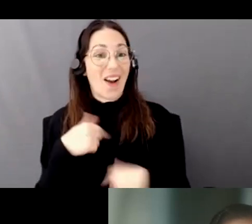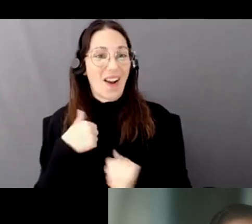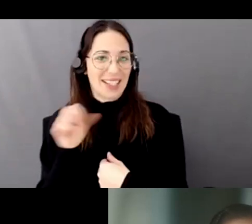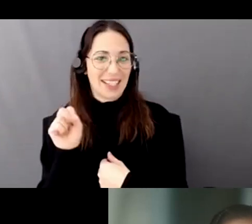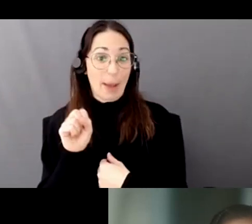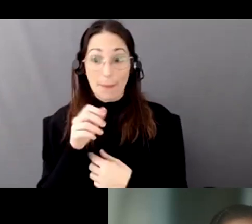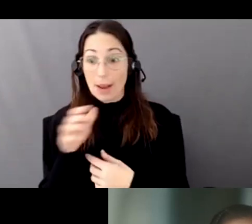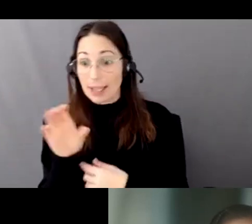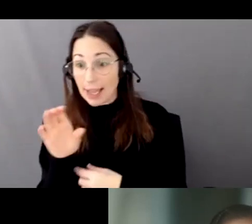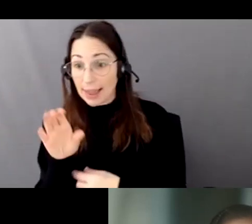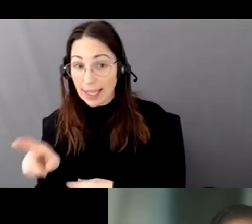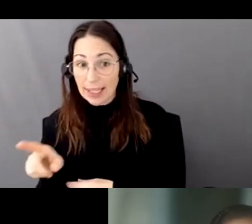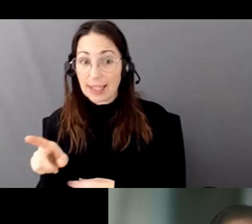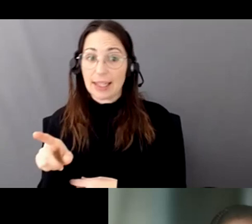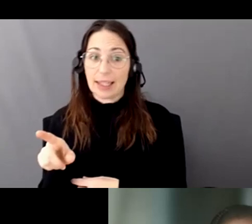Catherine,